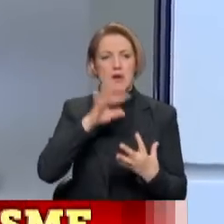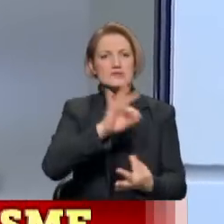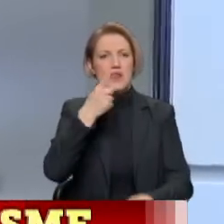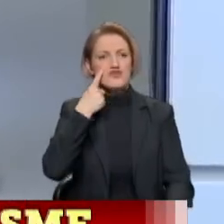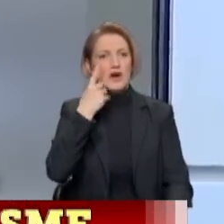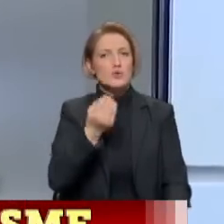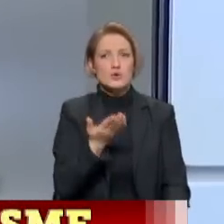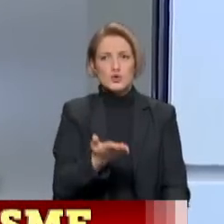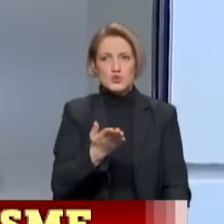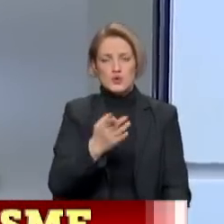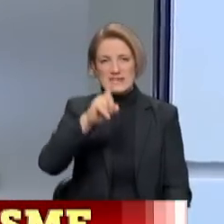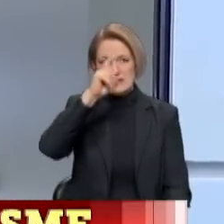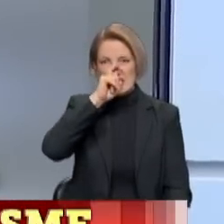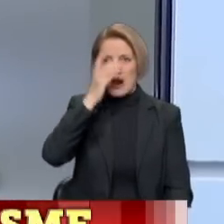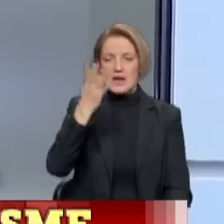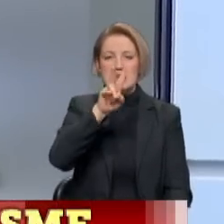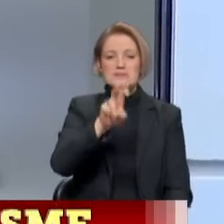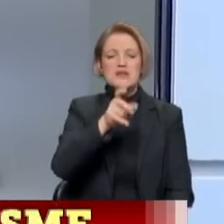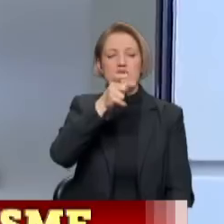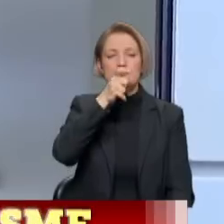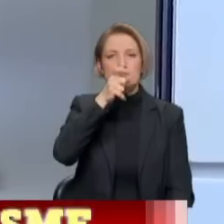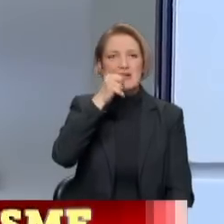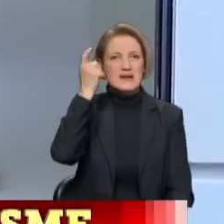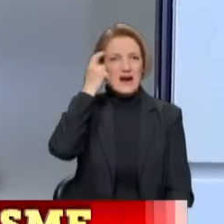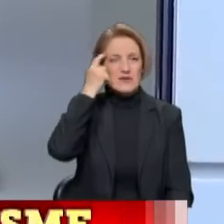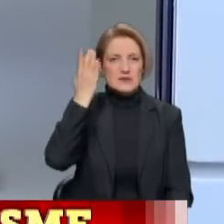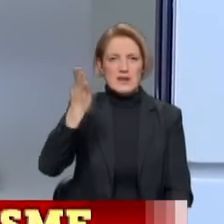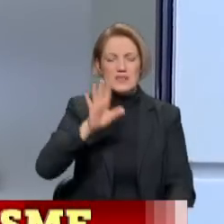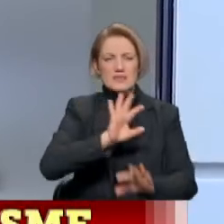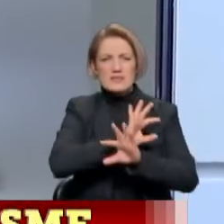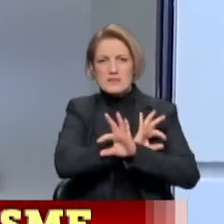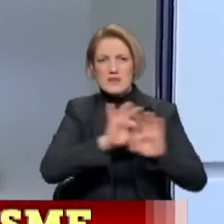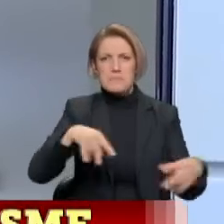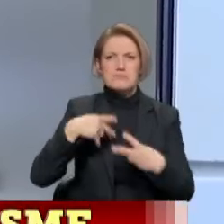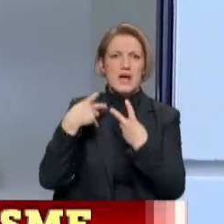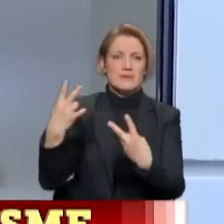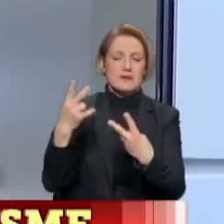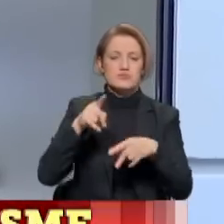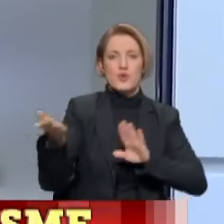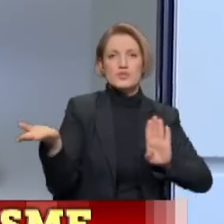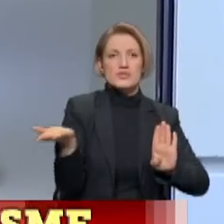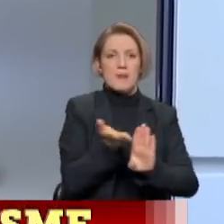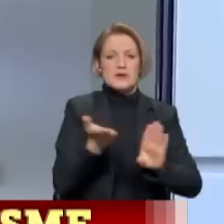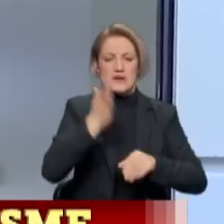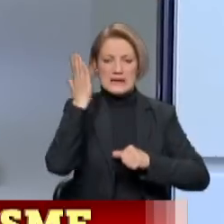şahitlik ediyoruz. Saray artık 28 Şubat zihniyetinin ta kendisidir. Bu darbeci, yasakçı